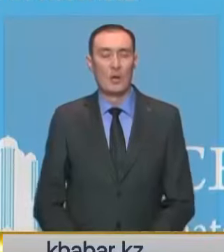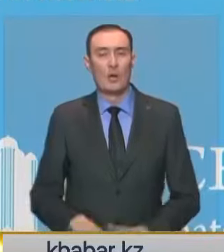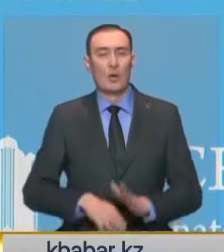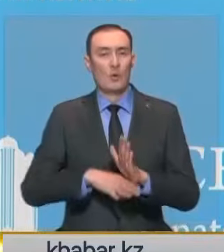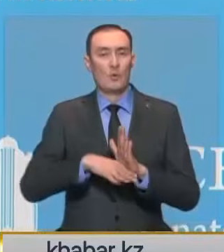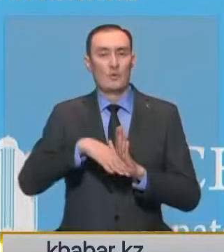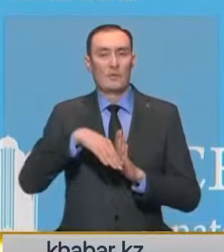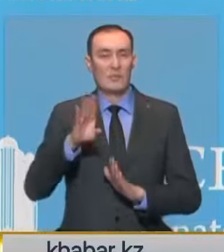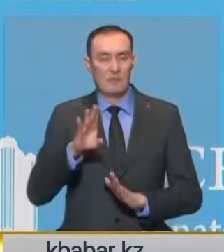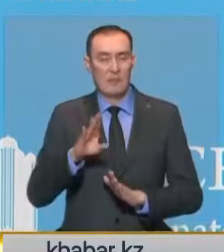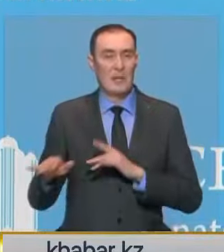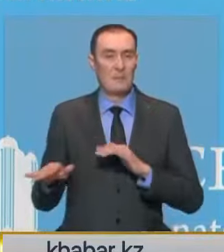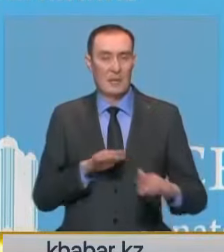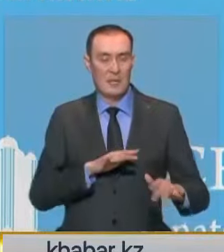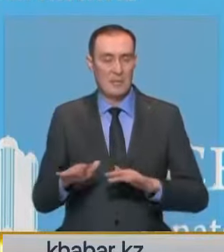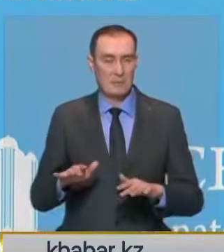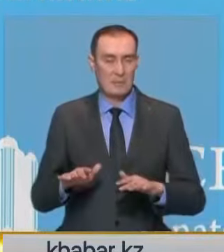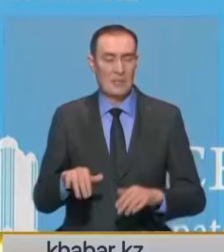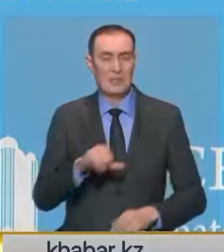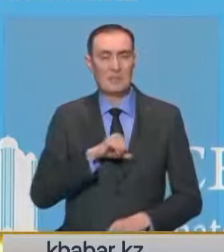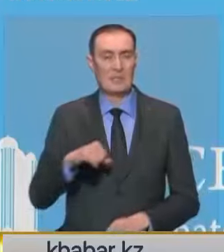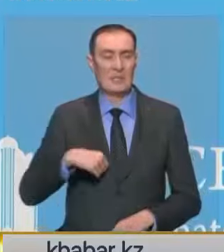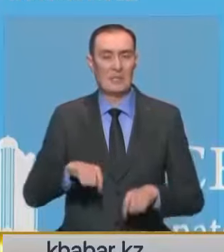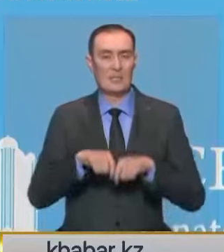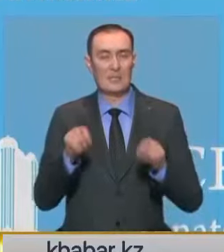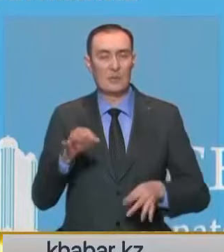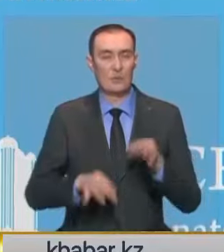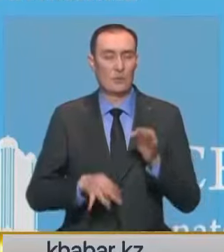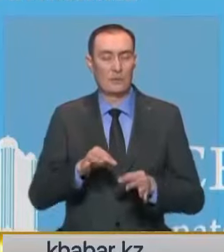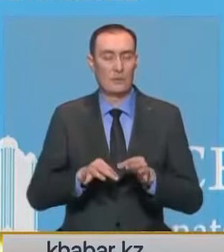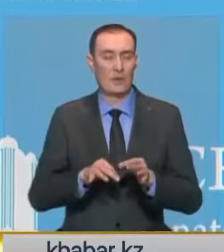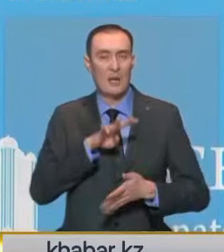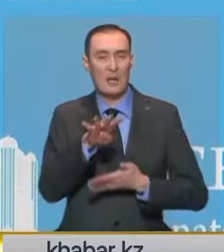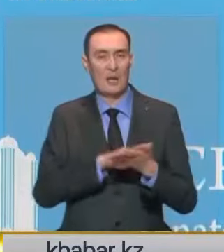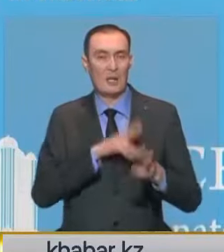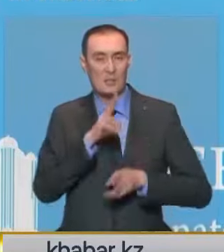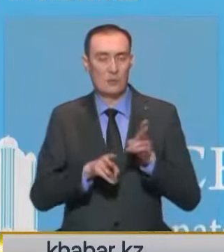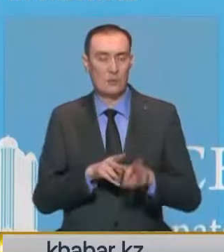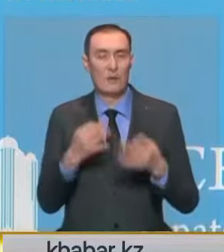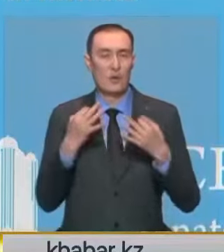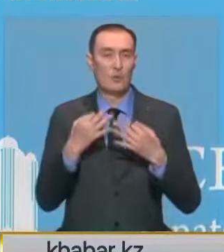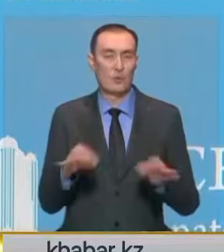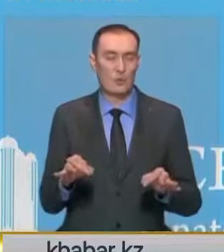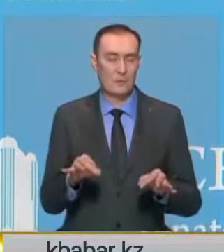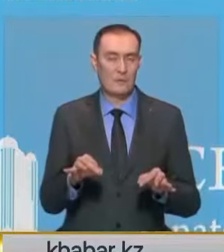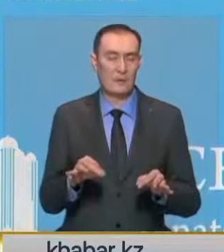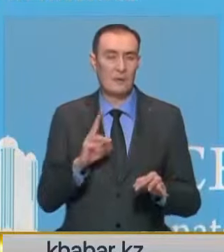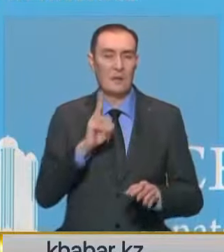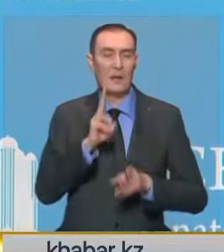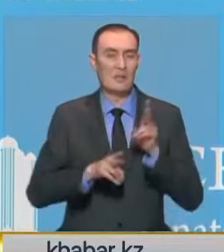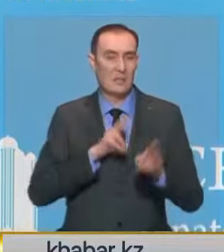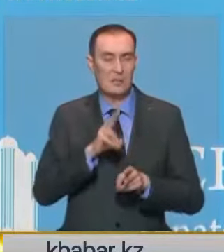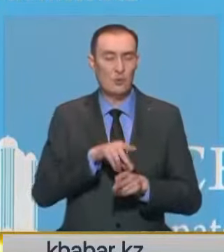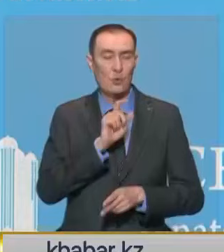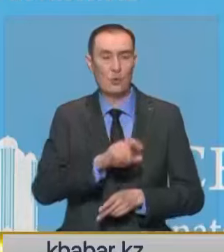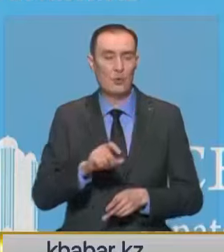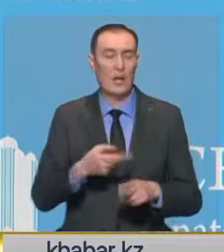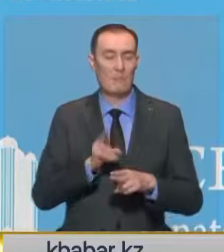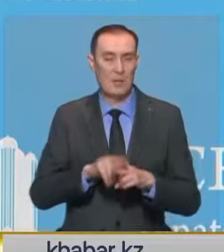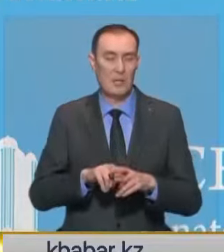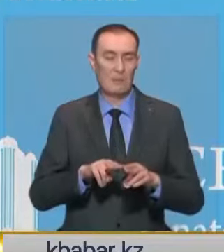Усовершенствовали механизм. Во-первых, самостоятельное создание судов кассационных. Допуск к сплошной кассации, о чем люди